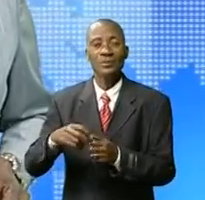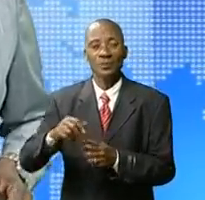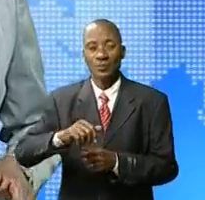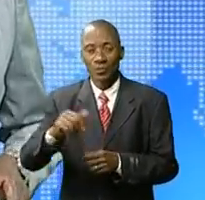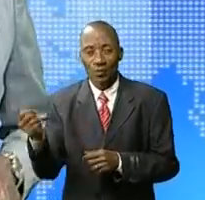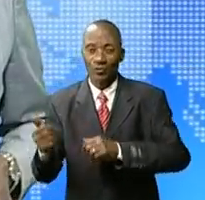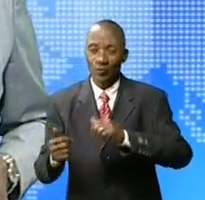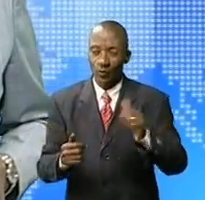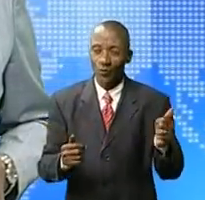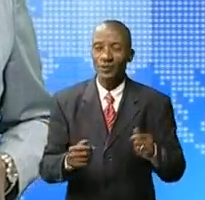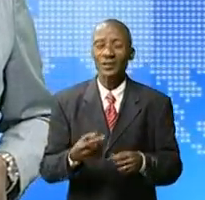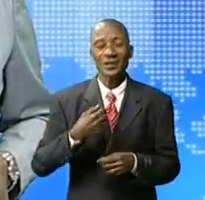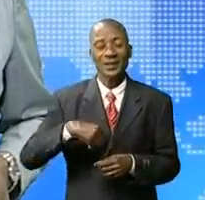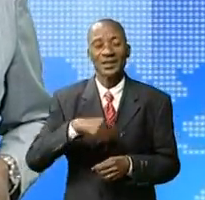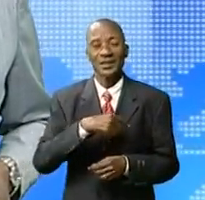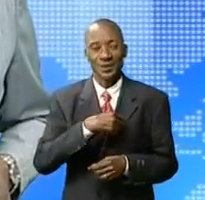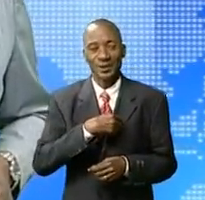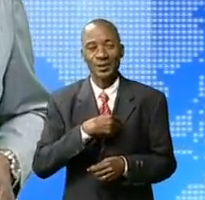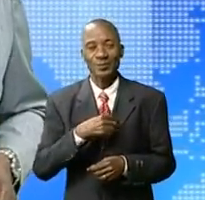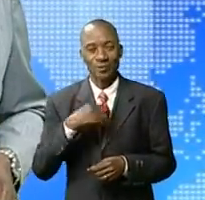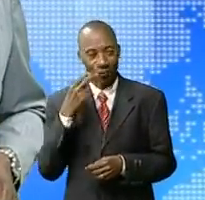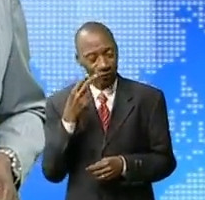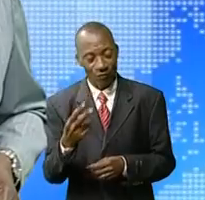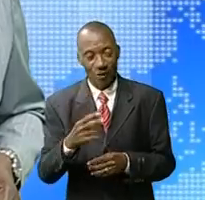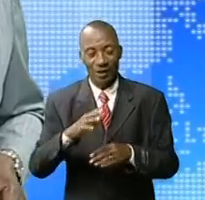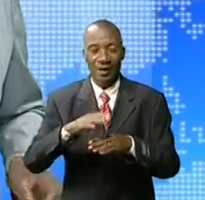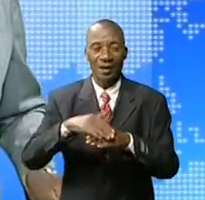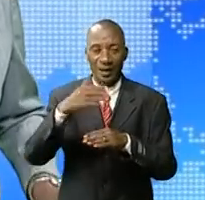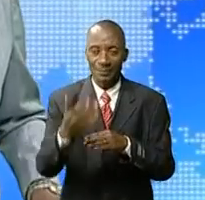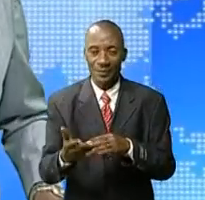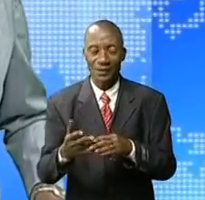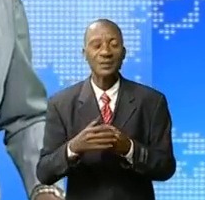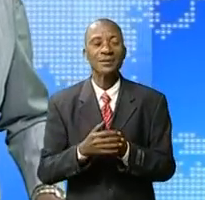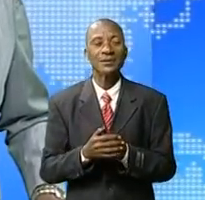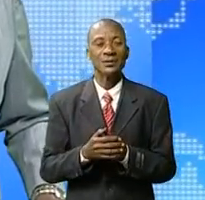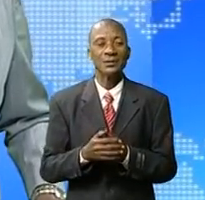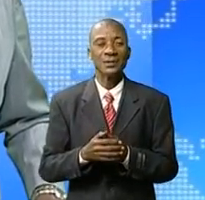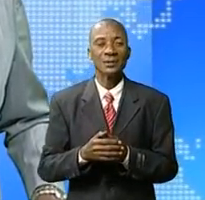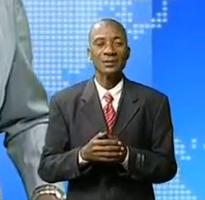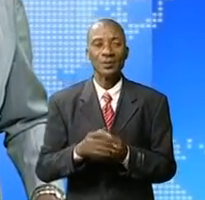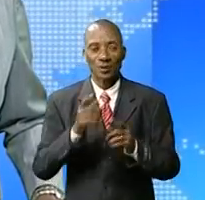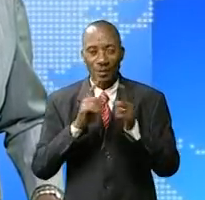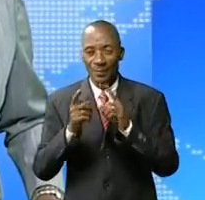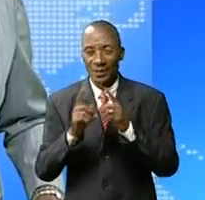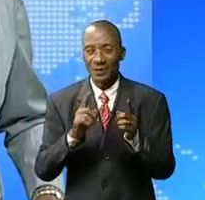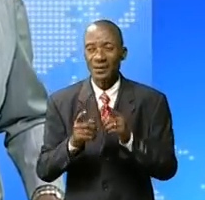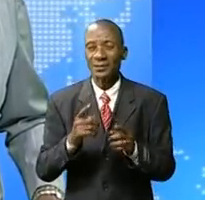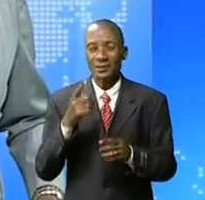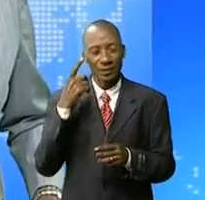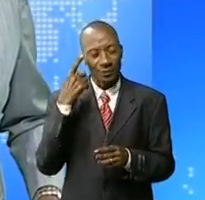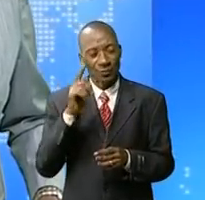l'intention des jeunes entrepreneurs dans ce secteur. Pour les organisateurs, ce séminaire va permettre aux participants de se prendre en